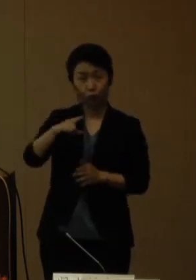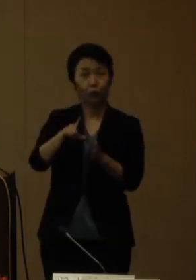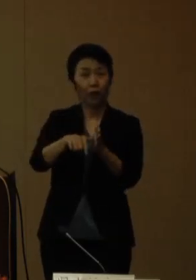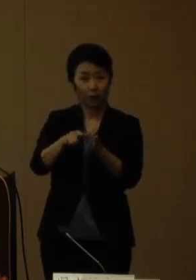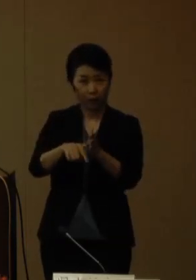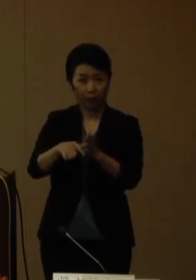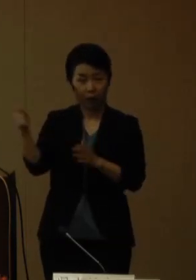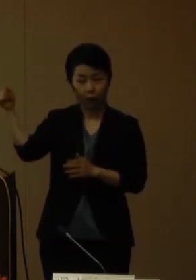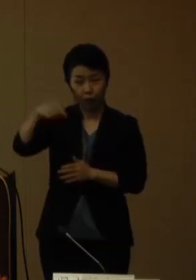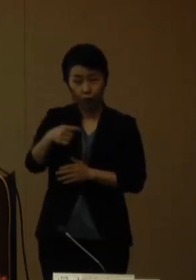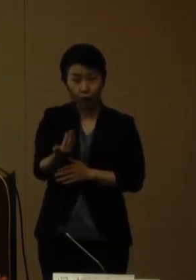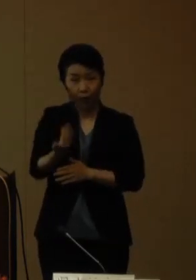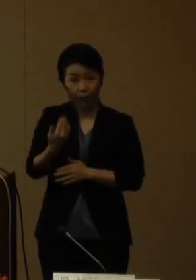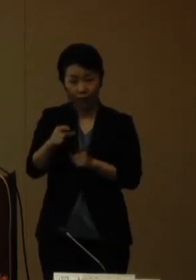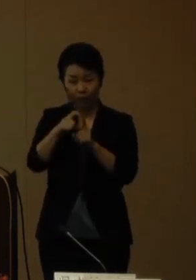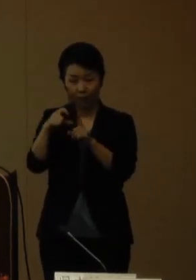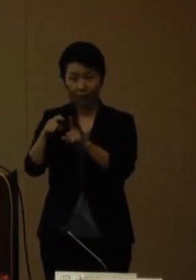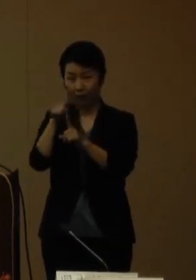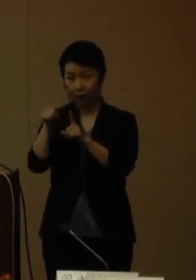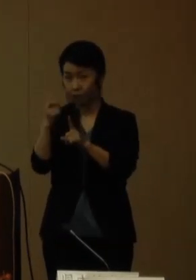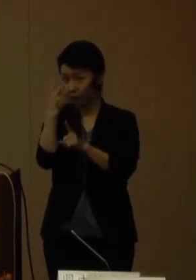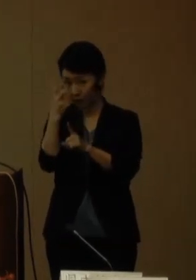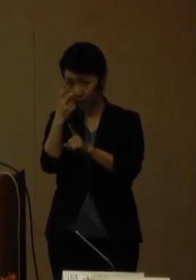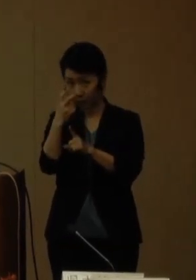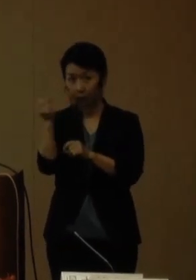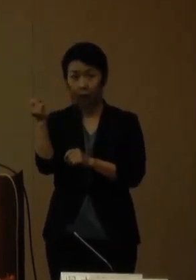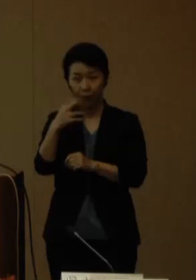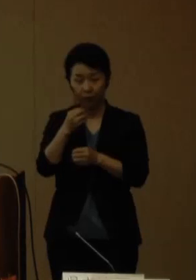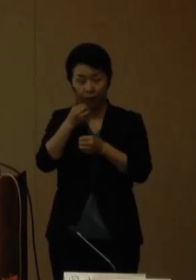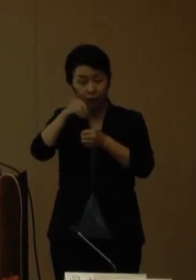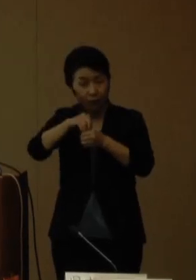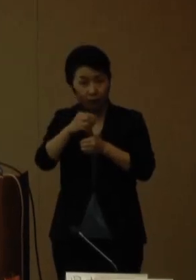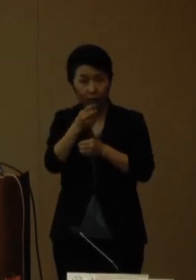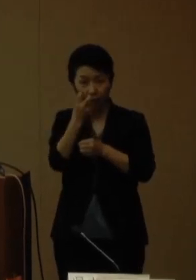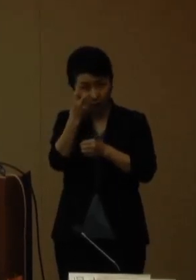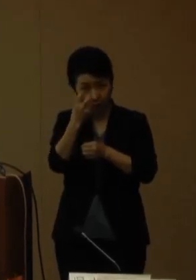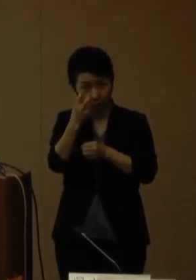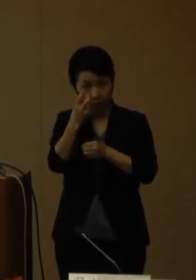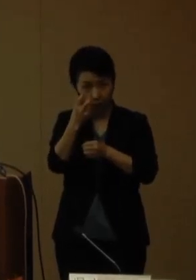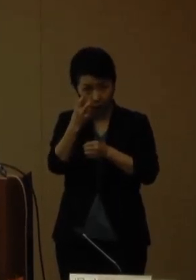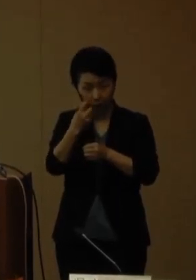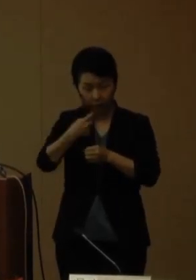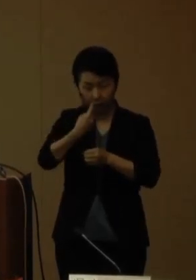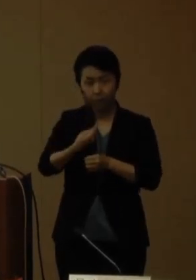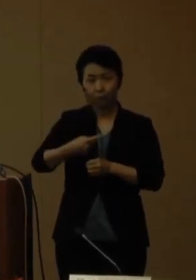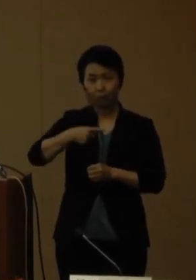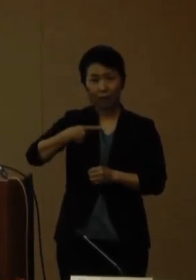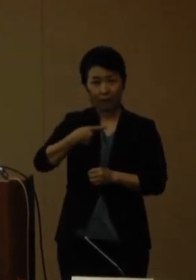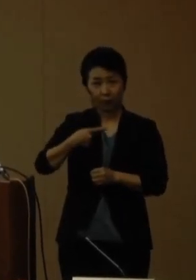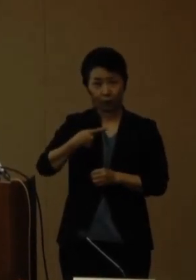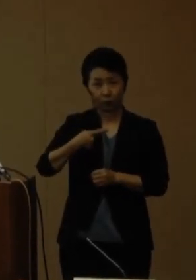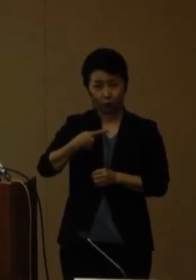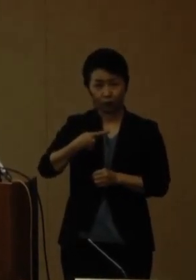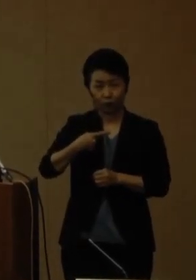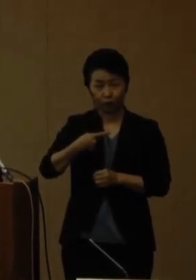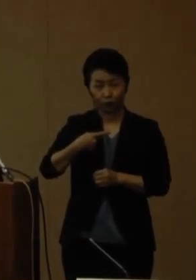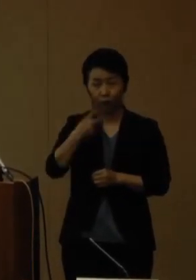に PCR 検査または抗原検査による陰性判定を受けていただきますようお願いします